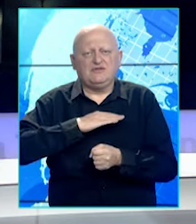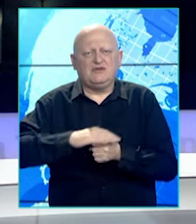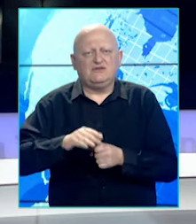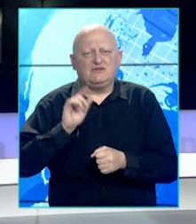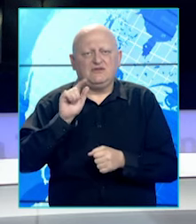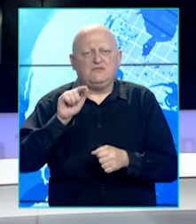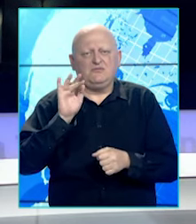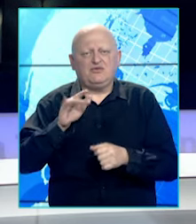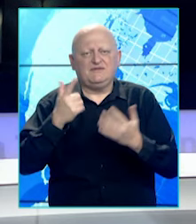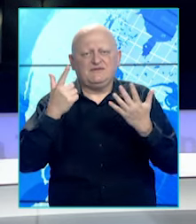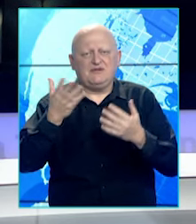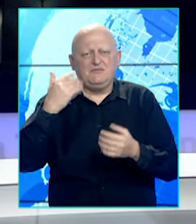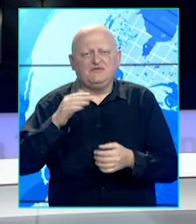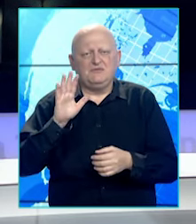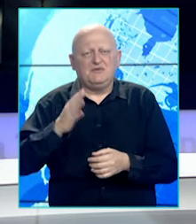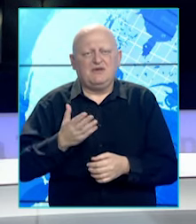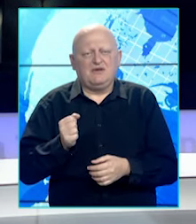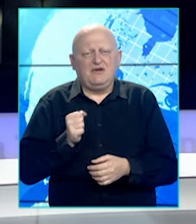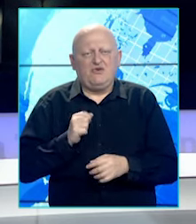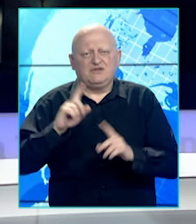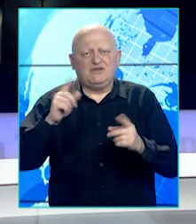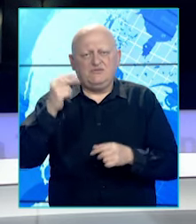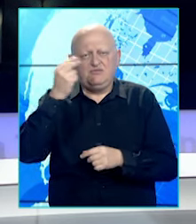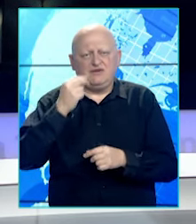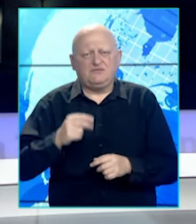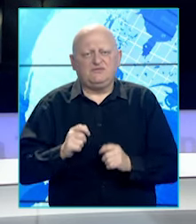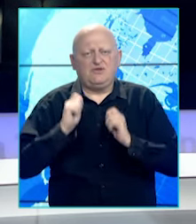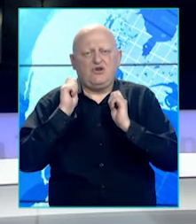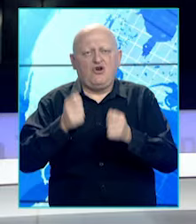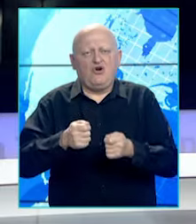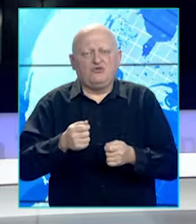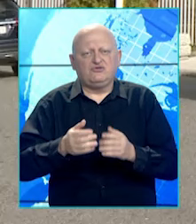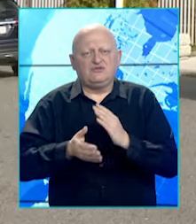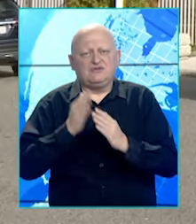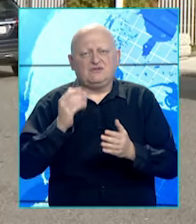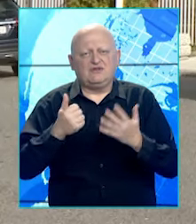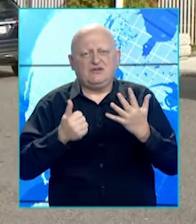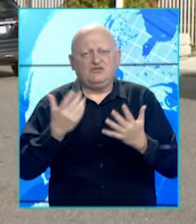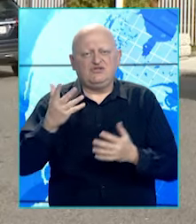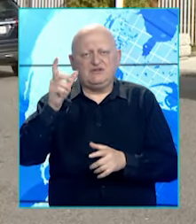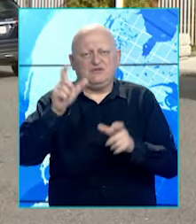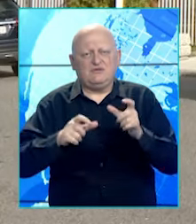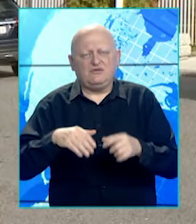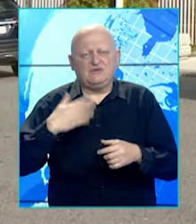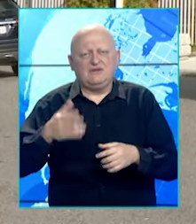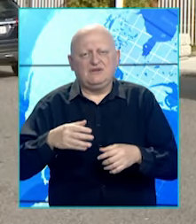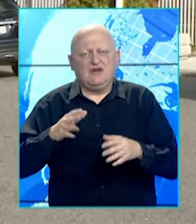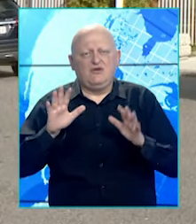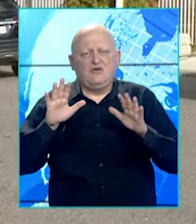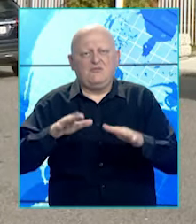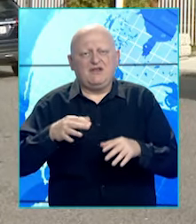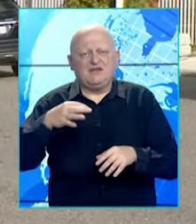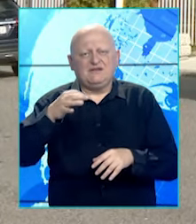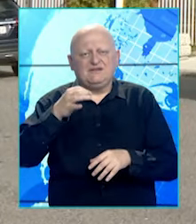je optužnicu za genocid protiv 7 bivših pripadnika Vojske Republike Srpske. Optuženi su za streljanje 65 osoba